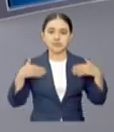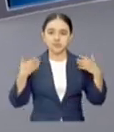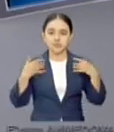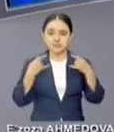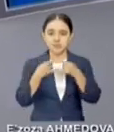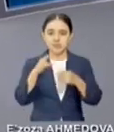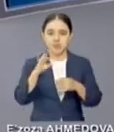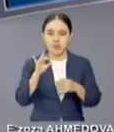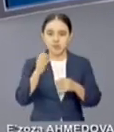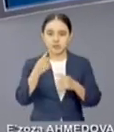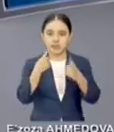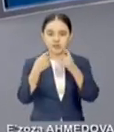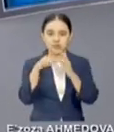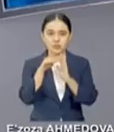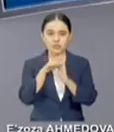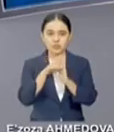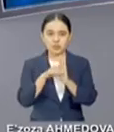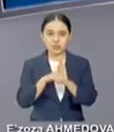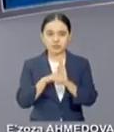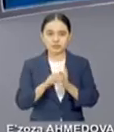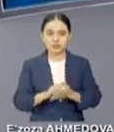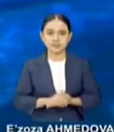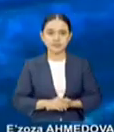Assalomu alaykum, efirda poytaxt informatsion dasturi.